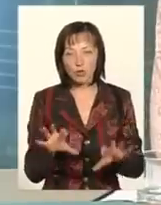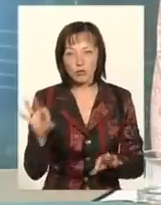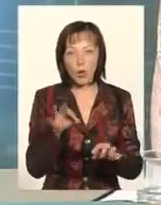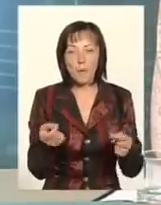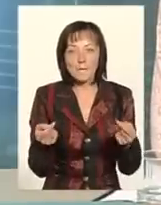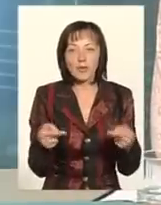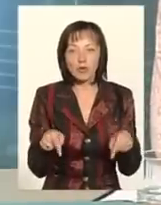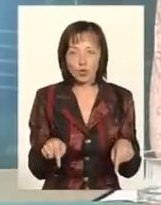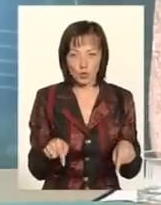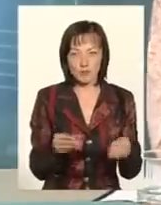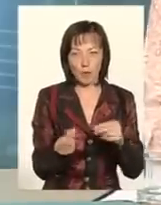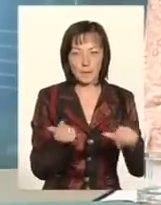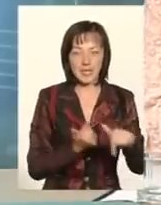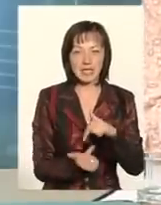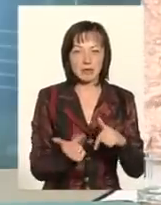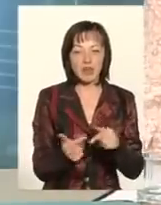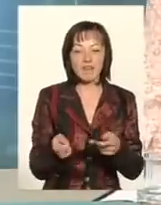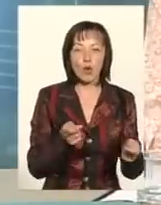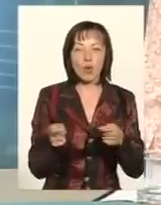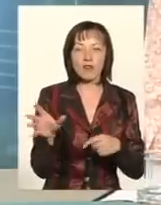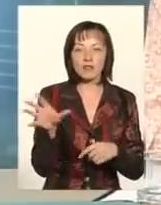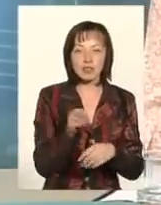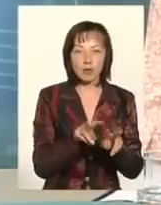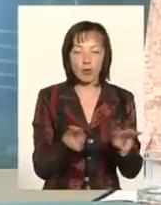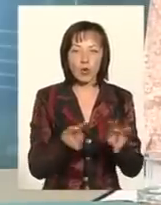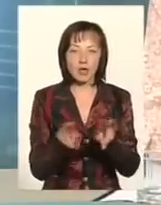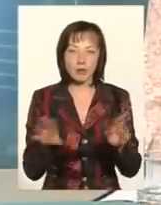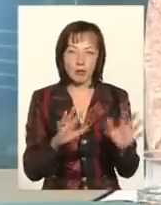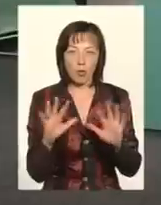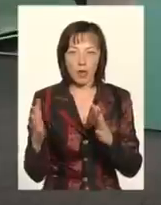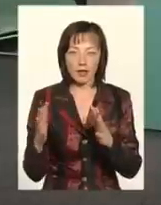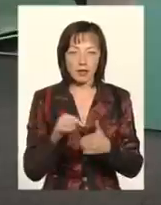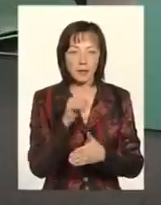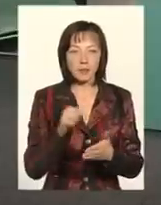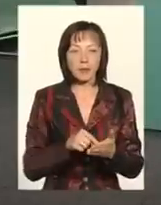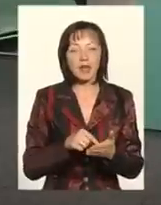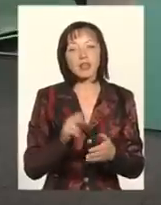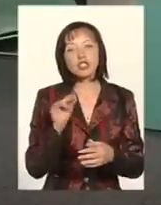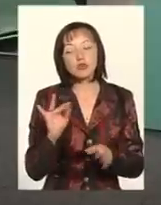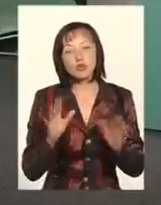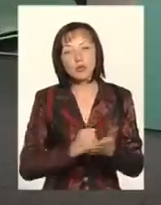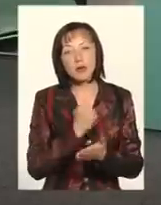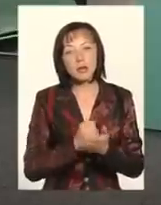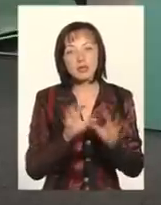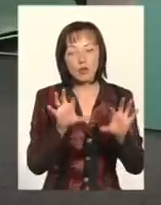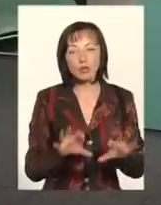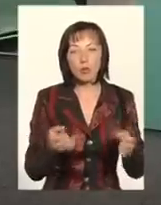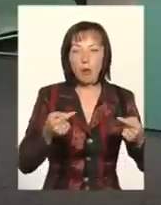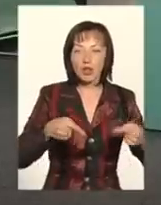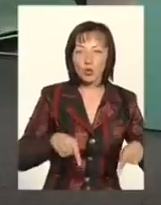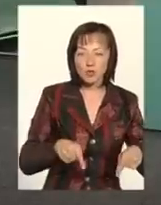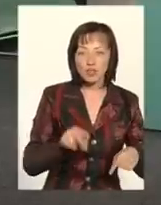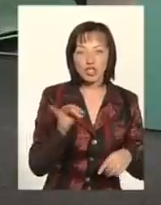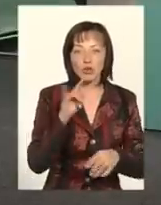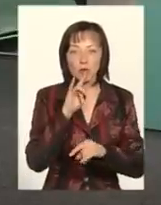банкрутство фізичних осіб який би врегулював всі подібні моменти Питання в тому чи будуть прийматися закони про банкрутство чи не будуть